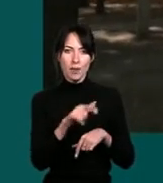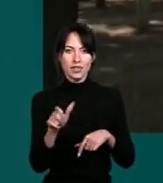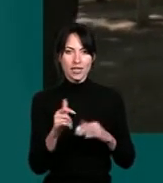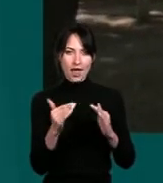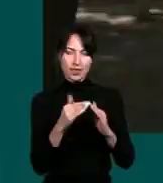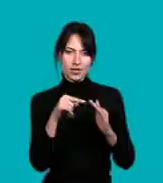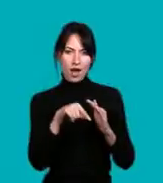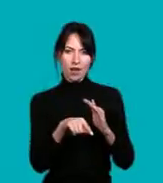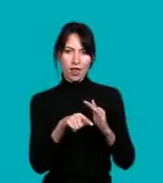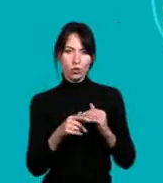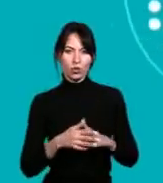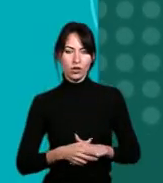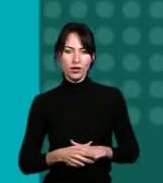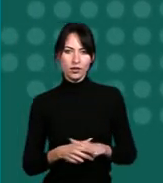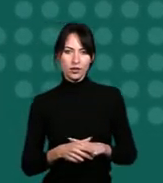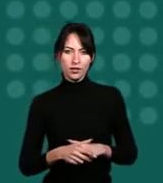закладу?